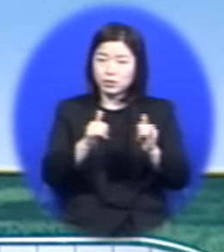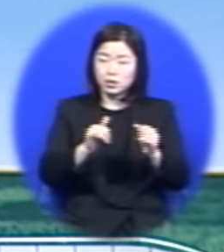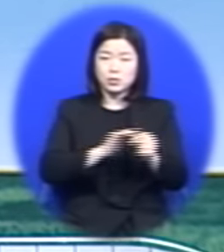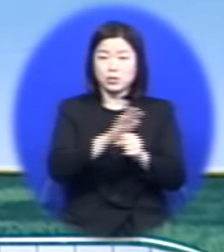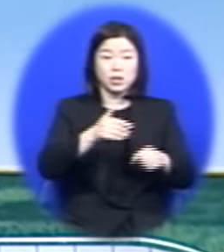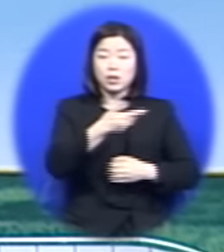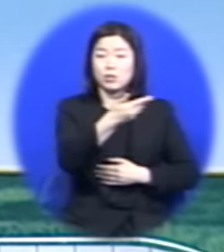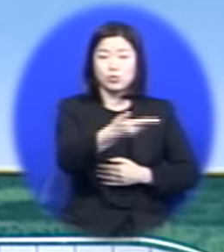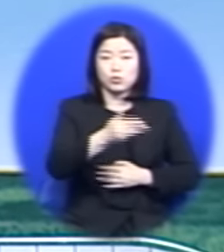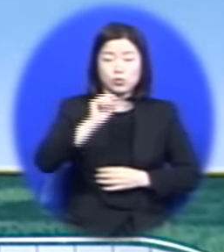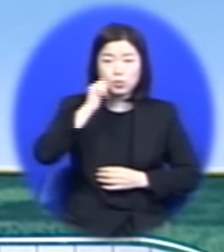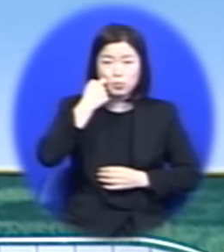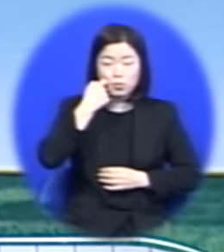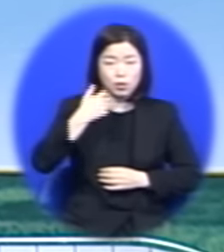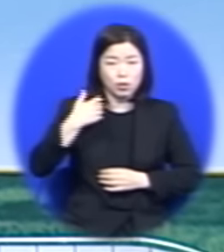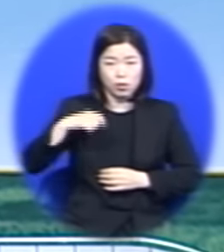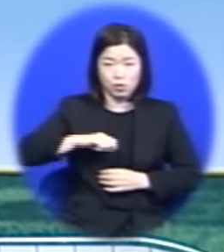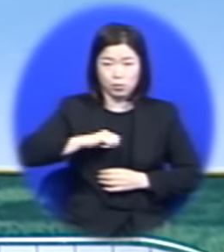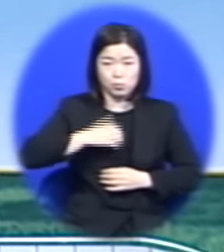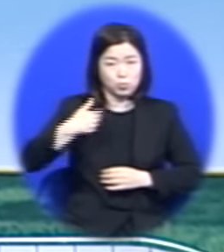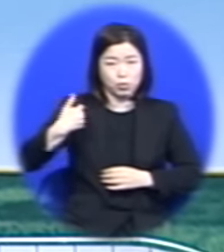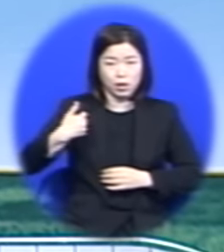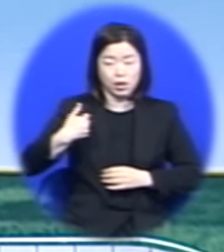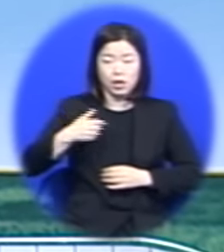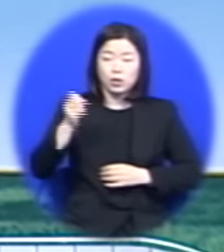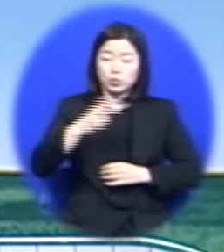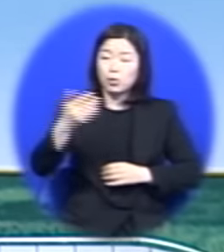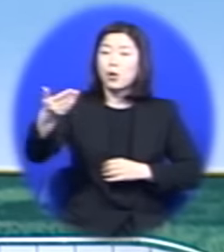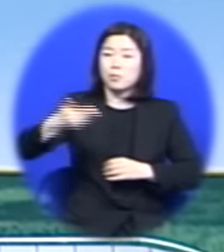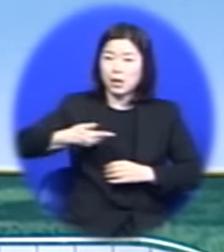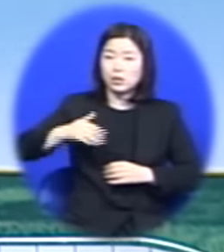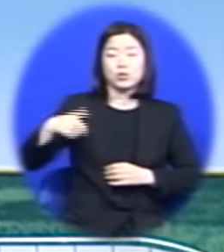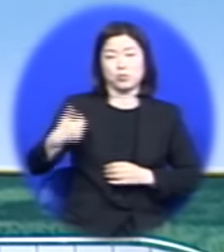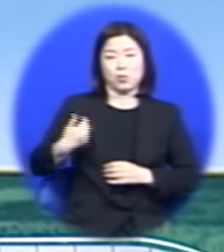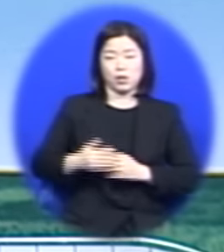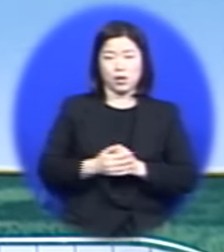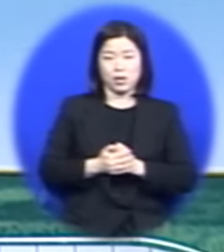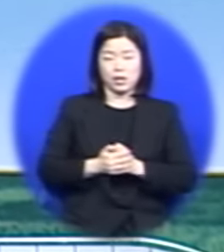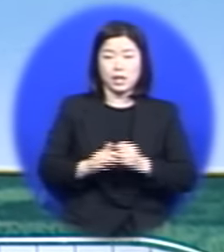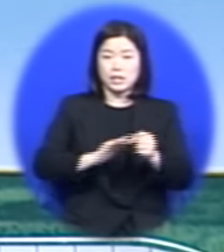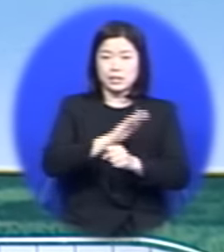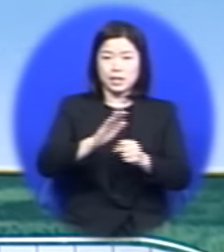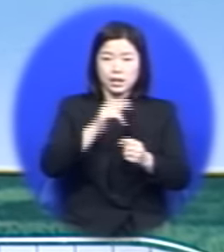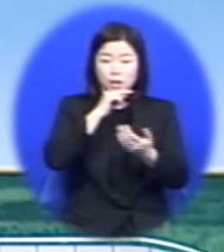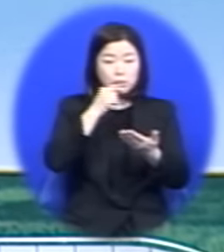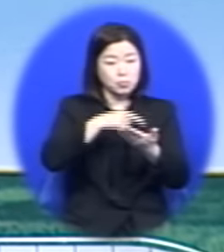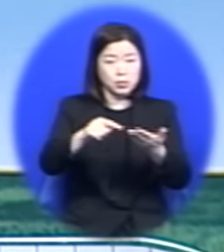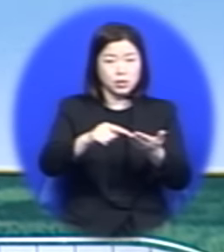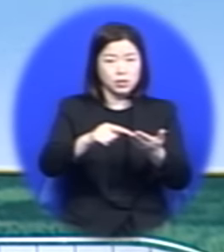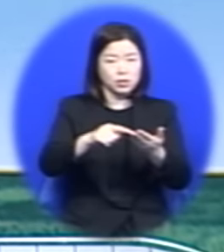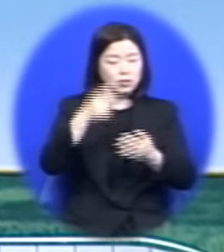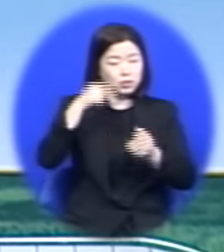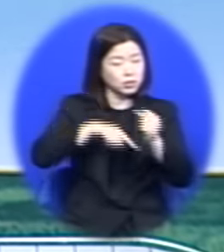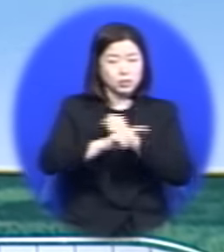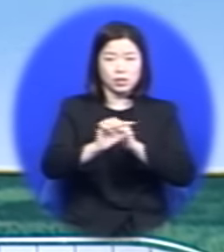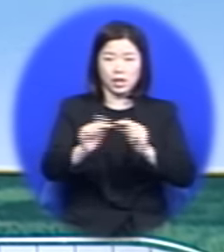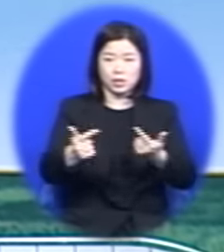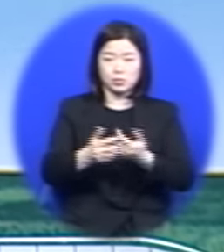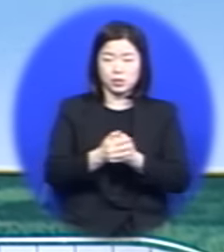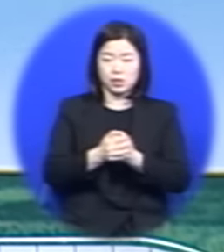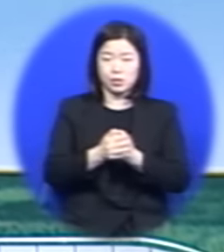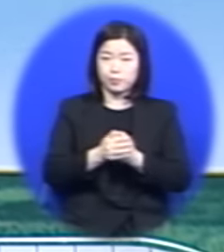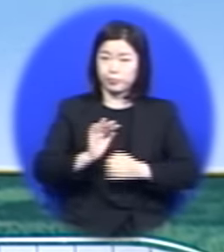줄 모르고 어떤 사람은 사랑을 받을 줄을 모릅니다. 사랑은 빚의 개념이 아닙니다.